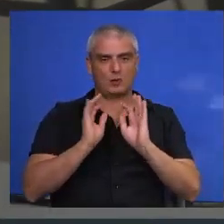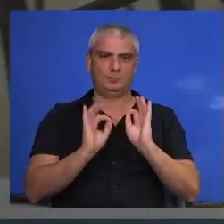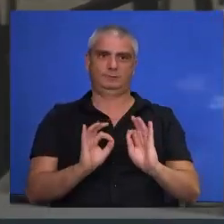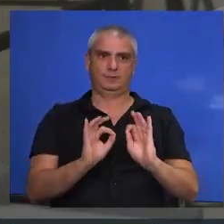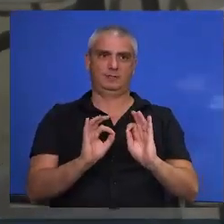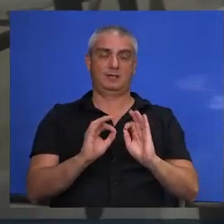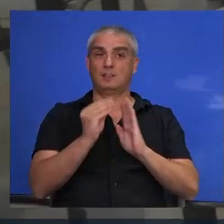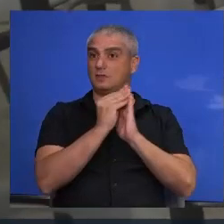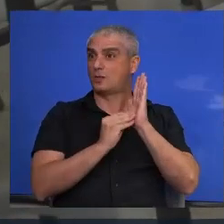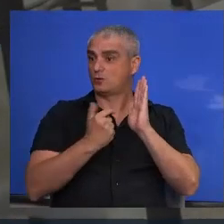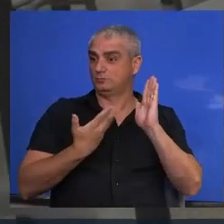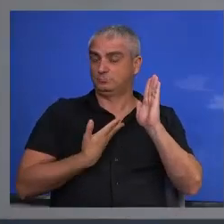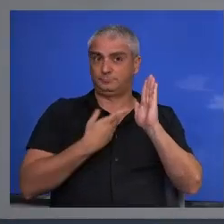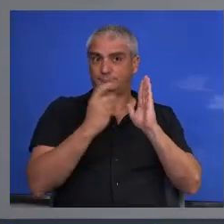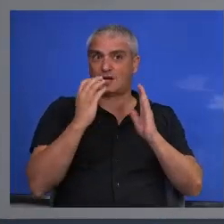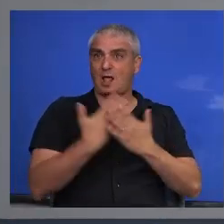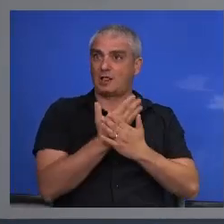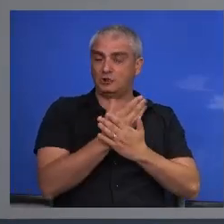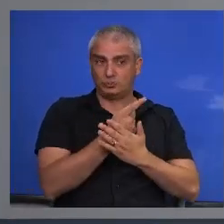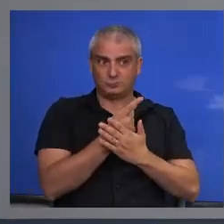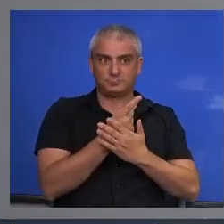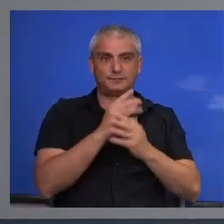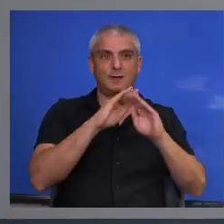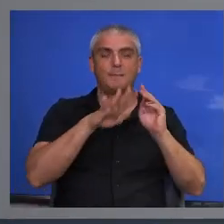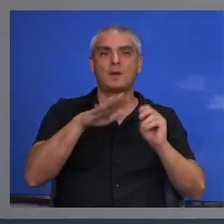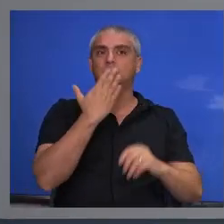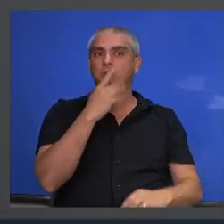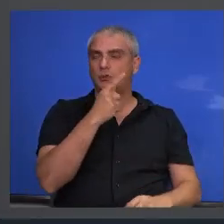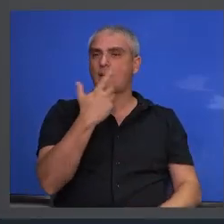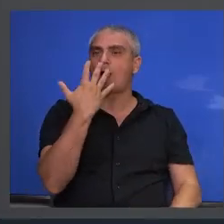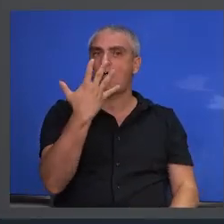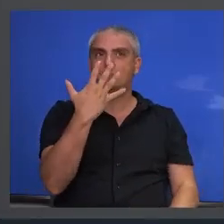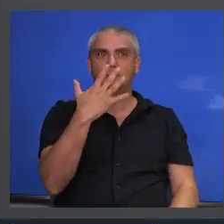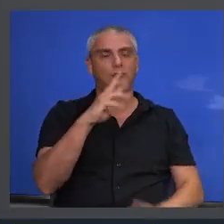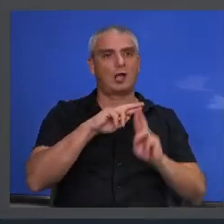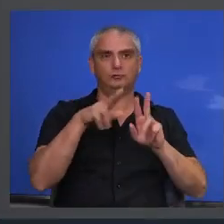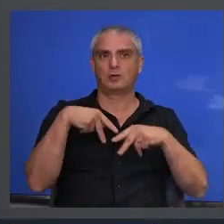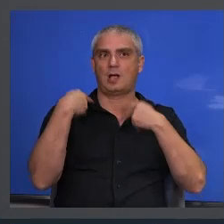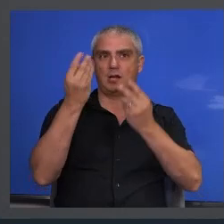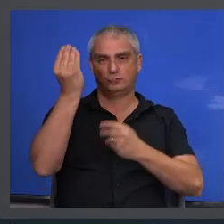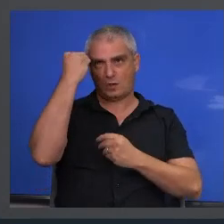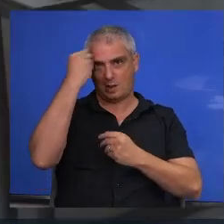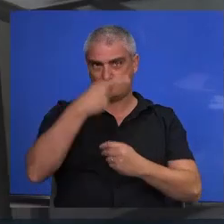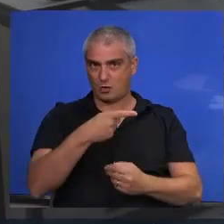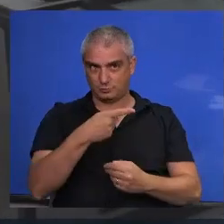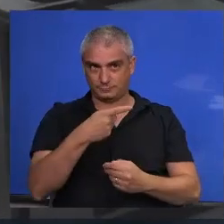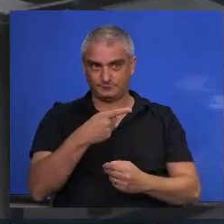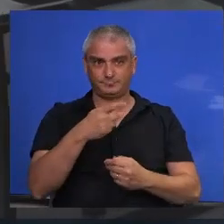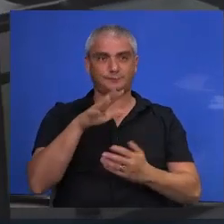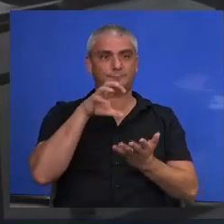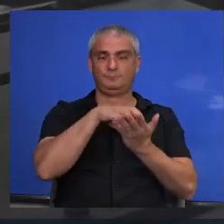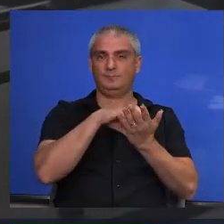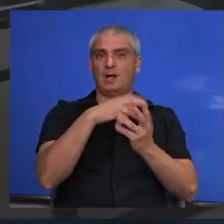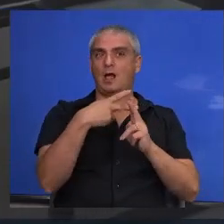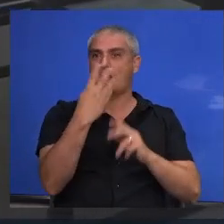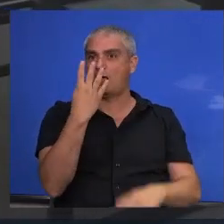שהגיעו לכאן חדשות, במחוז ירושלים 5 רשויות בלבד חזרו ללמידה מלאה, במחוז המרכז 4,